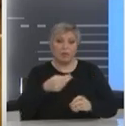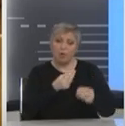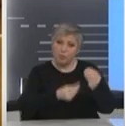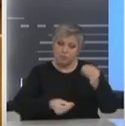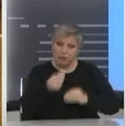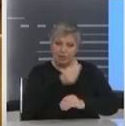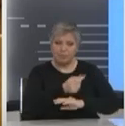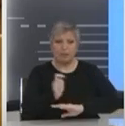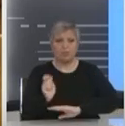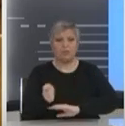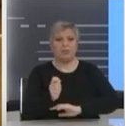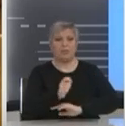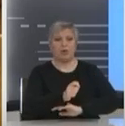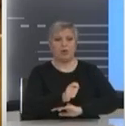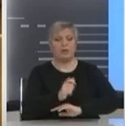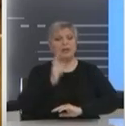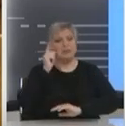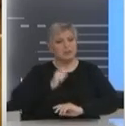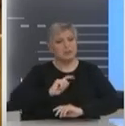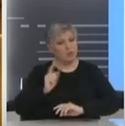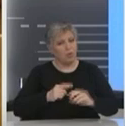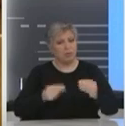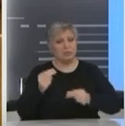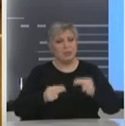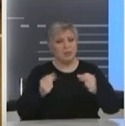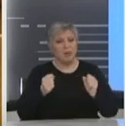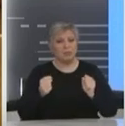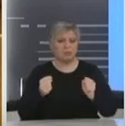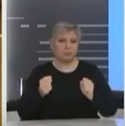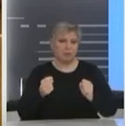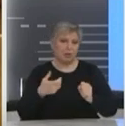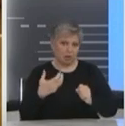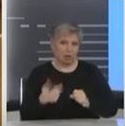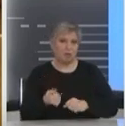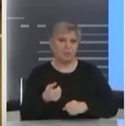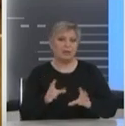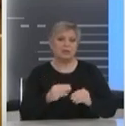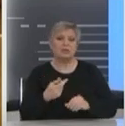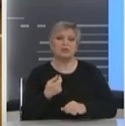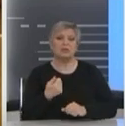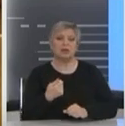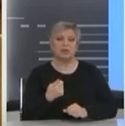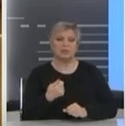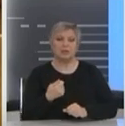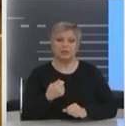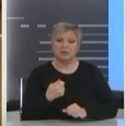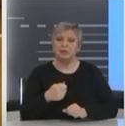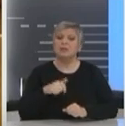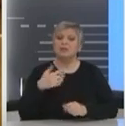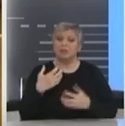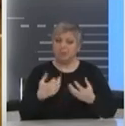Υπάρχει όμως και ένα ζήτημα για το οποίο επίσης η παραπλάνηση μπορεί να ωφελεί κάποιους πολιτικά,